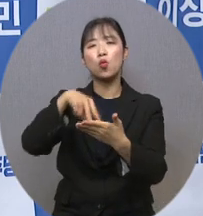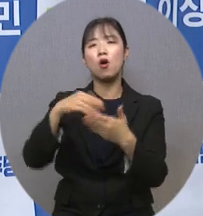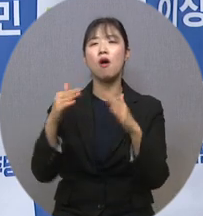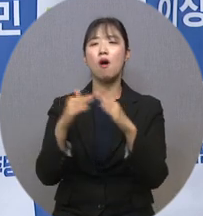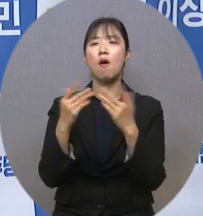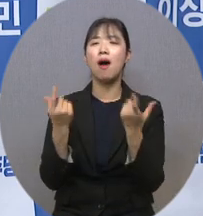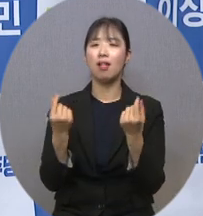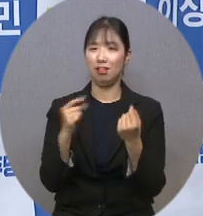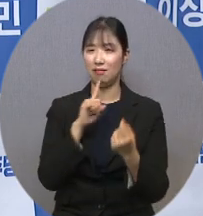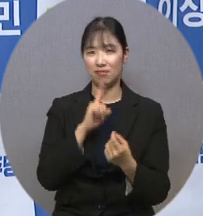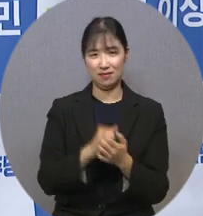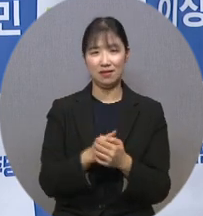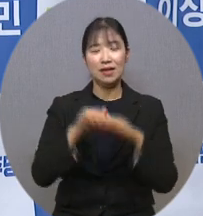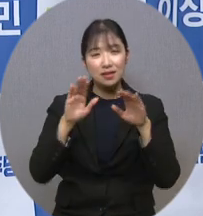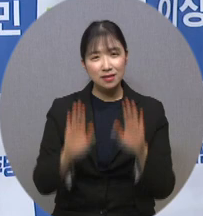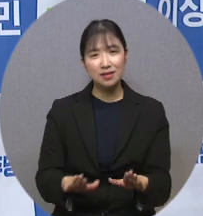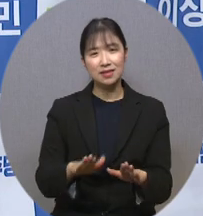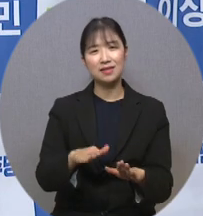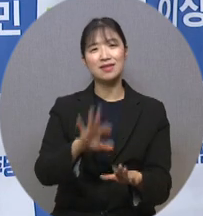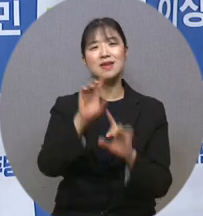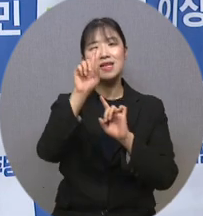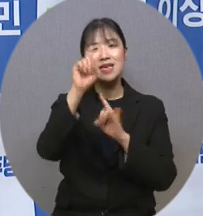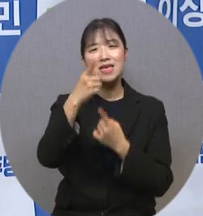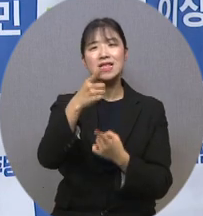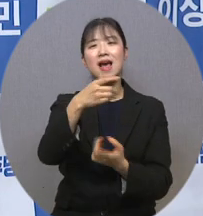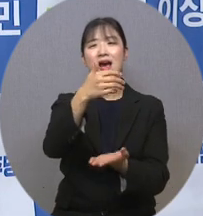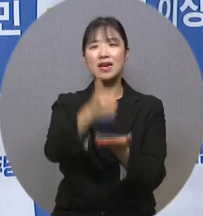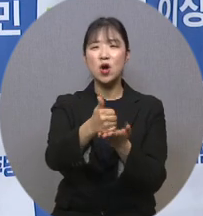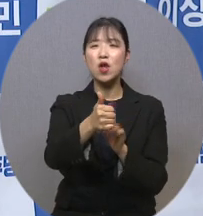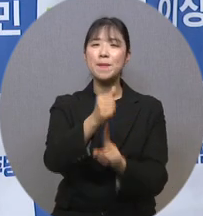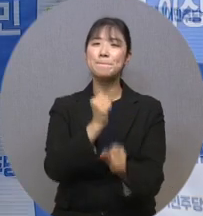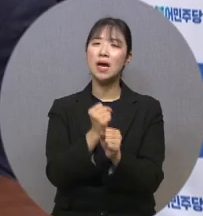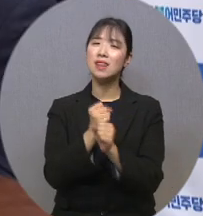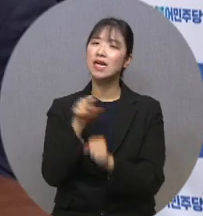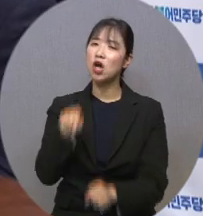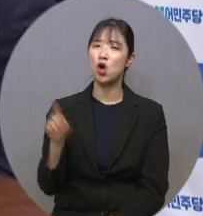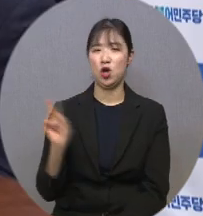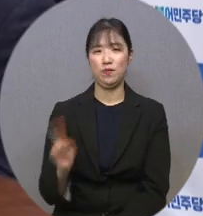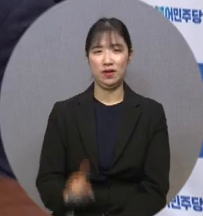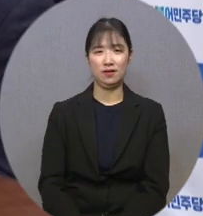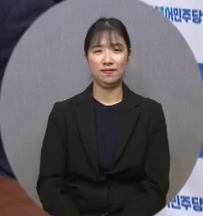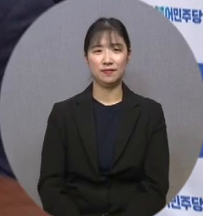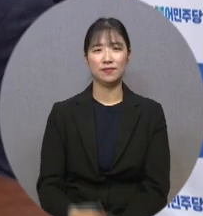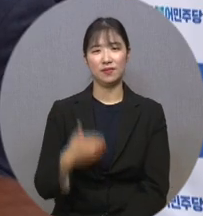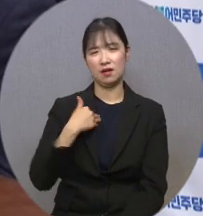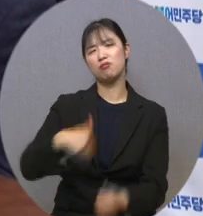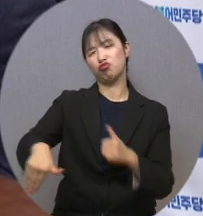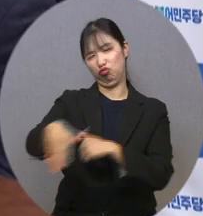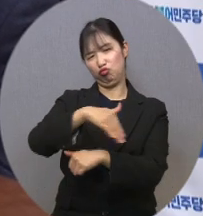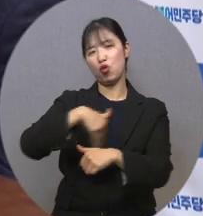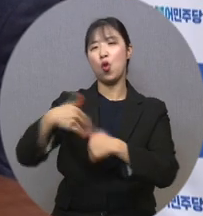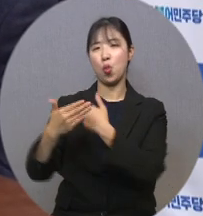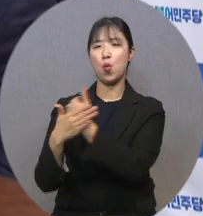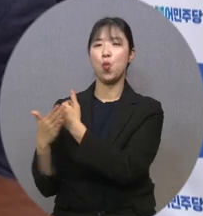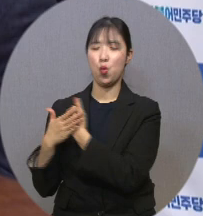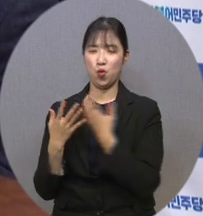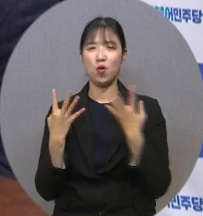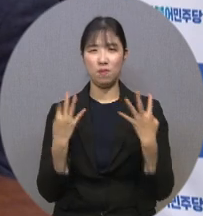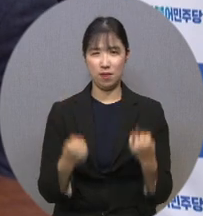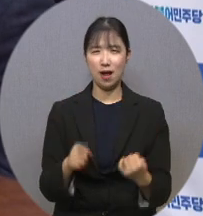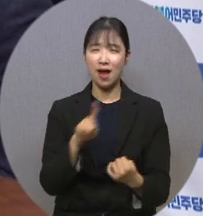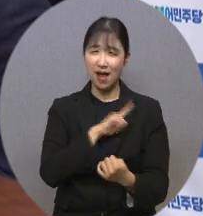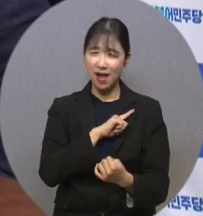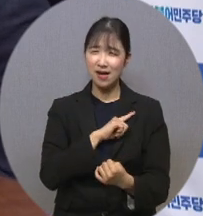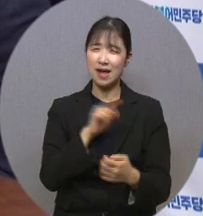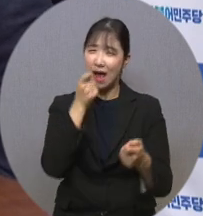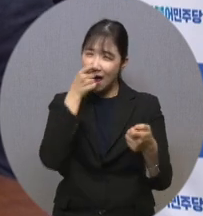그럼 지금의 이상민 의원님을 만들어준 건 어떤 것이었을까요? 제 주위의 도움이죠. 네, 뭐